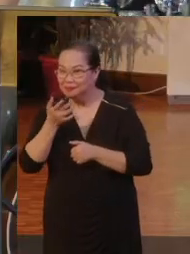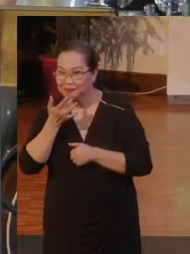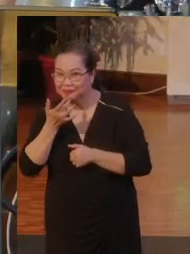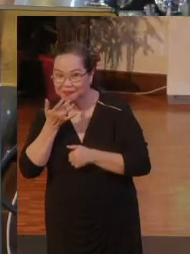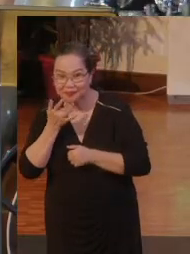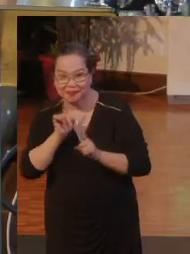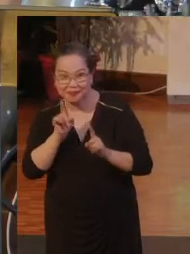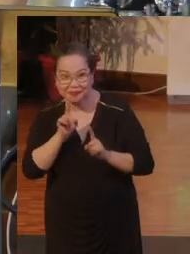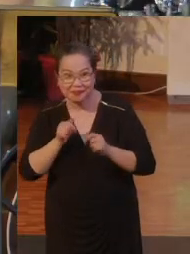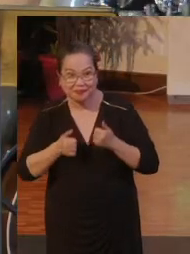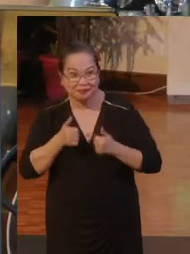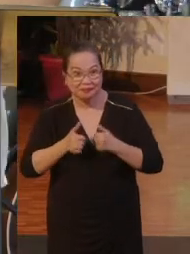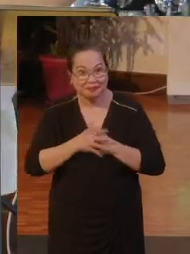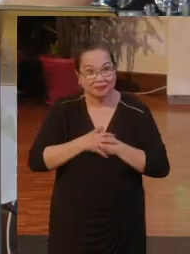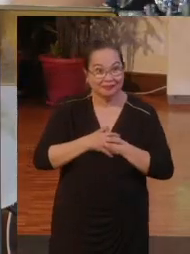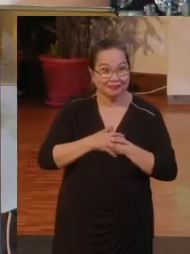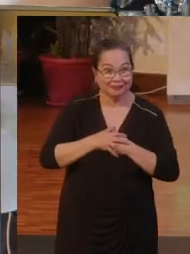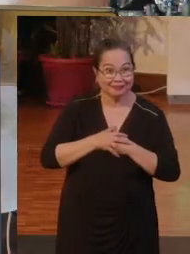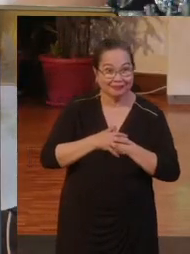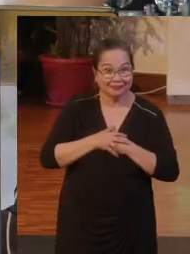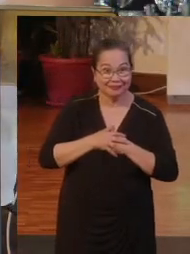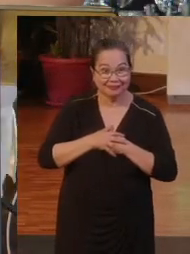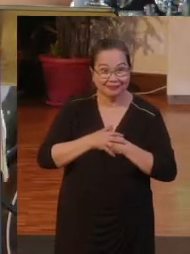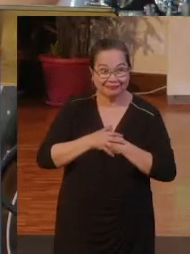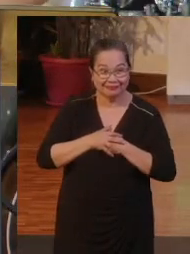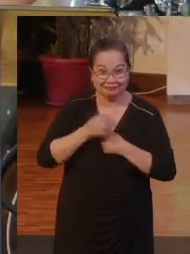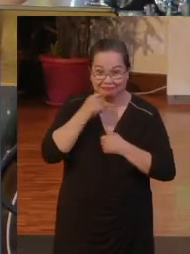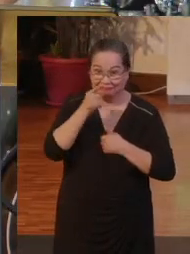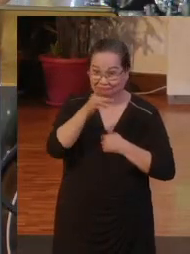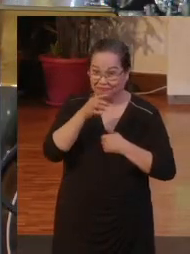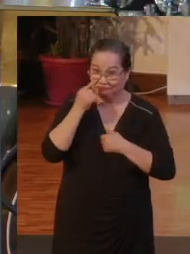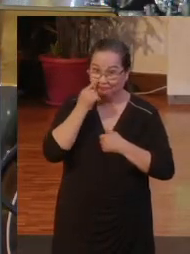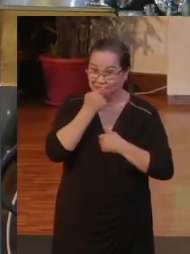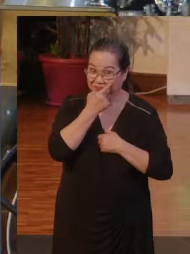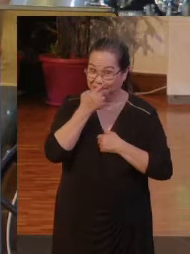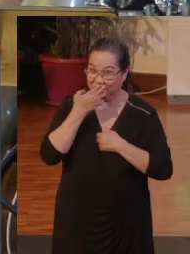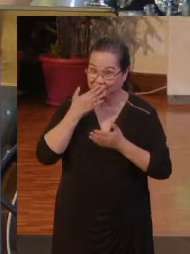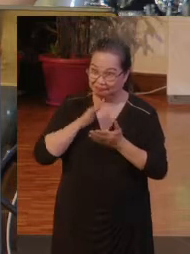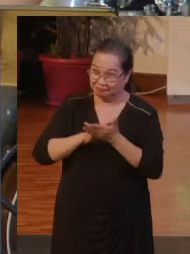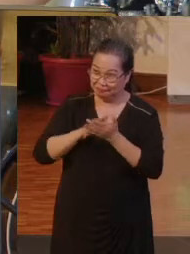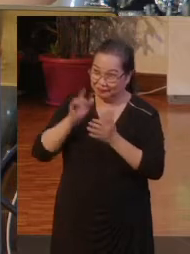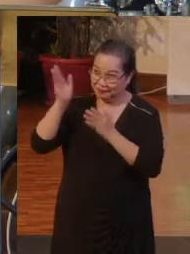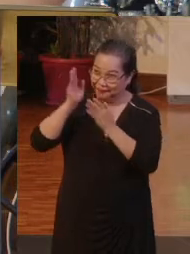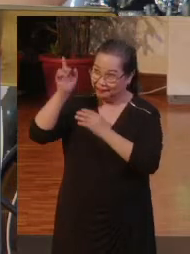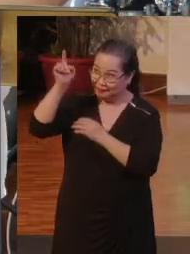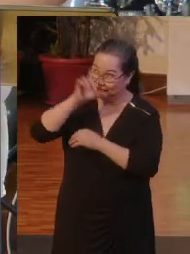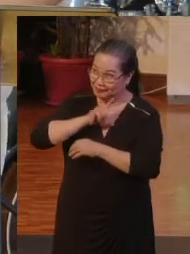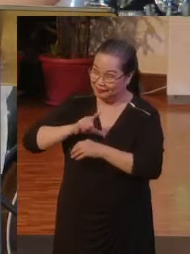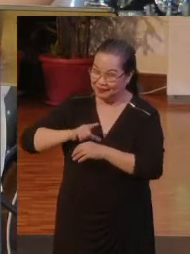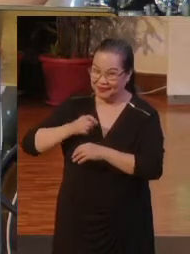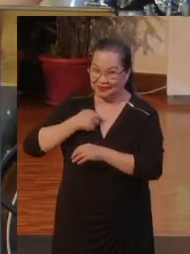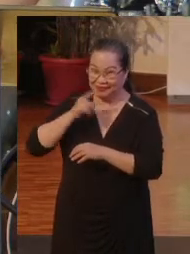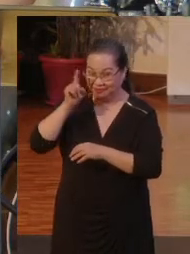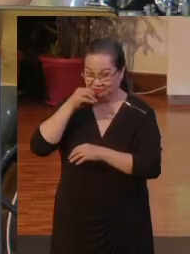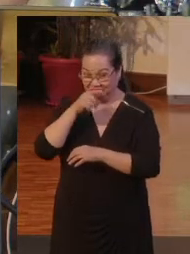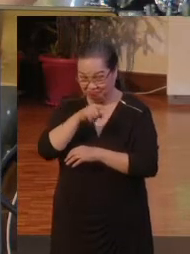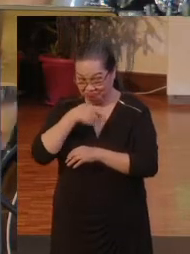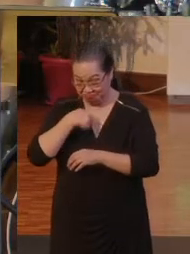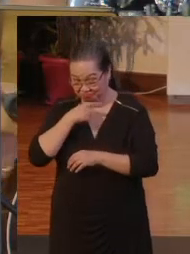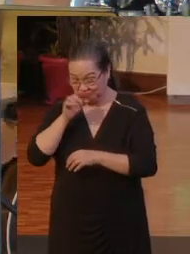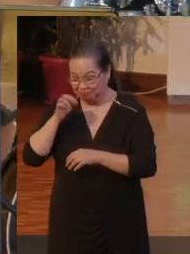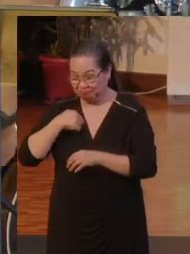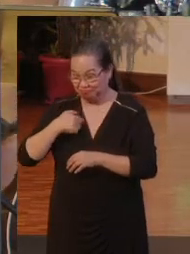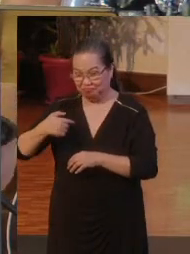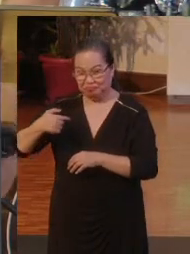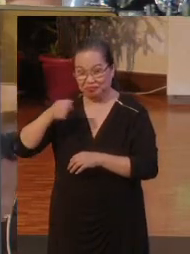sasambahin. No? Sabi niya, and if it is evil in your eyes to serve the Lord, para siyang sarcastic, no? At